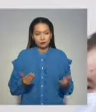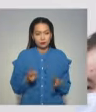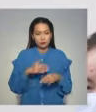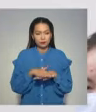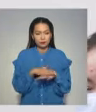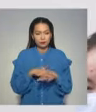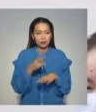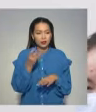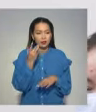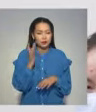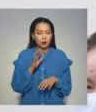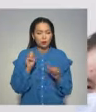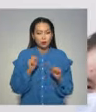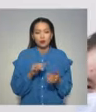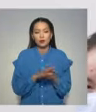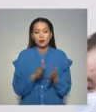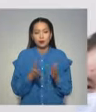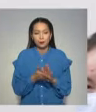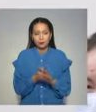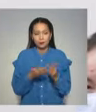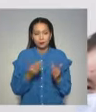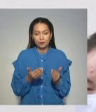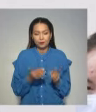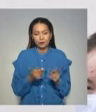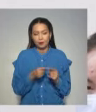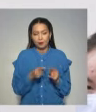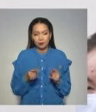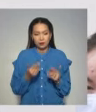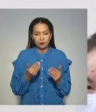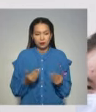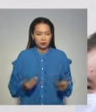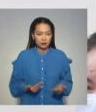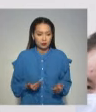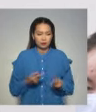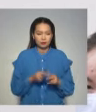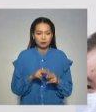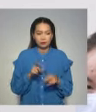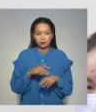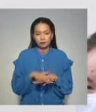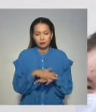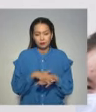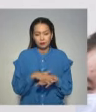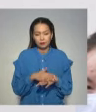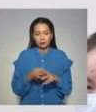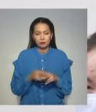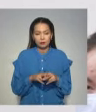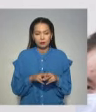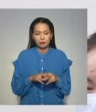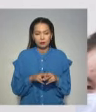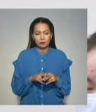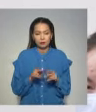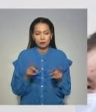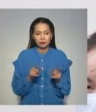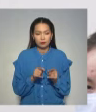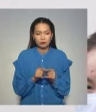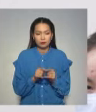всегда можно договориться именно при ремонте данных лифтов. Это связано с тем, что, например, если дом,